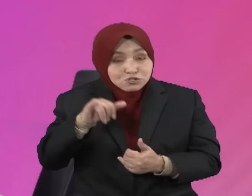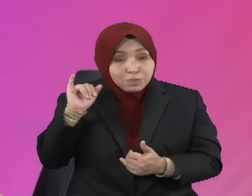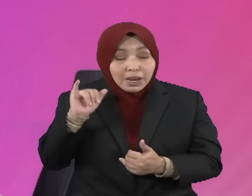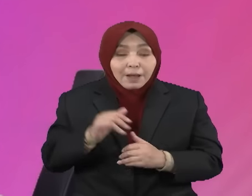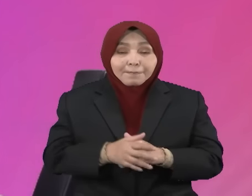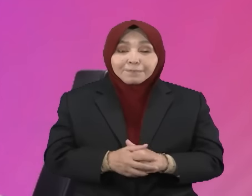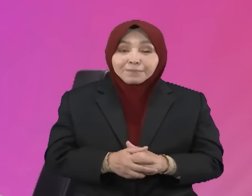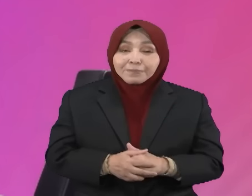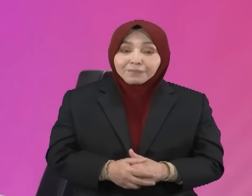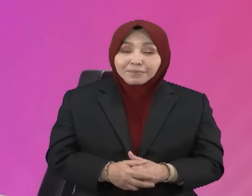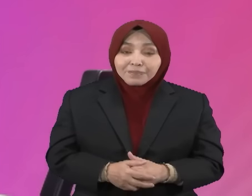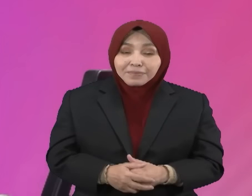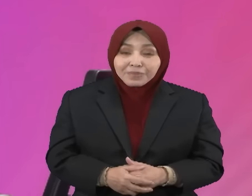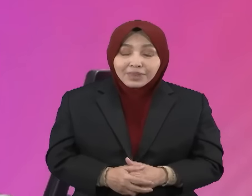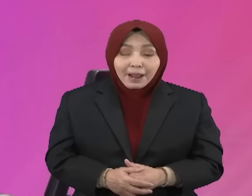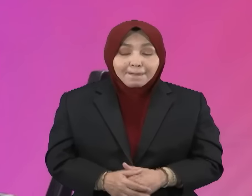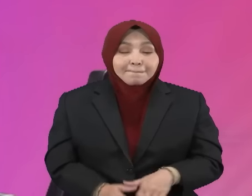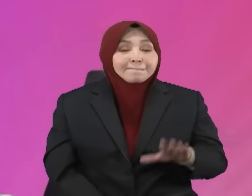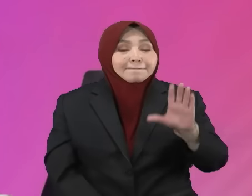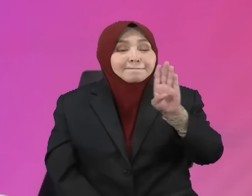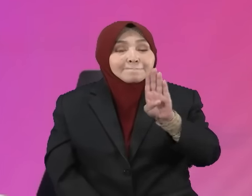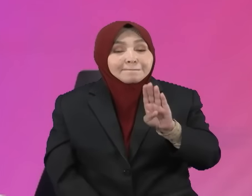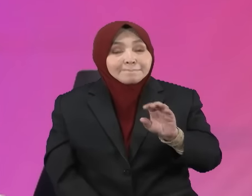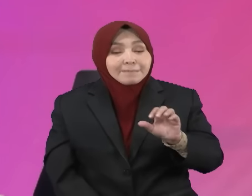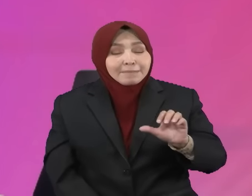yalah. Falau sya